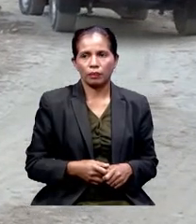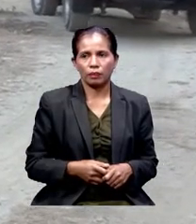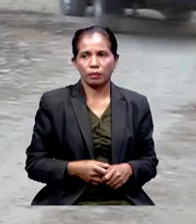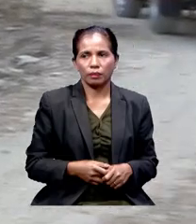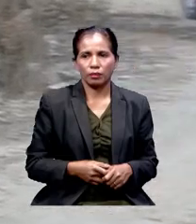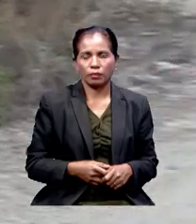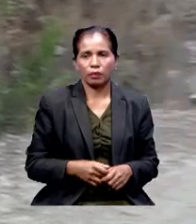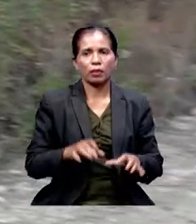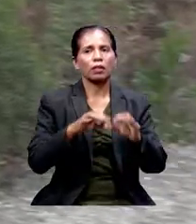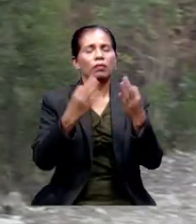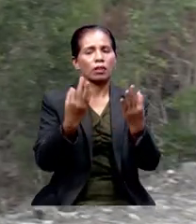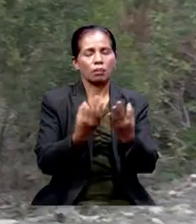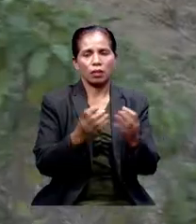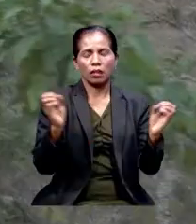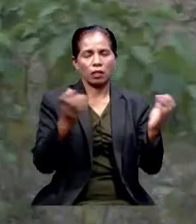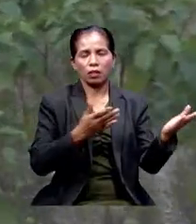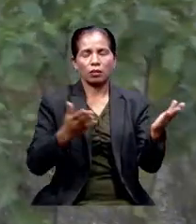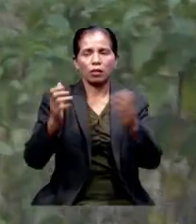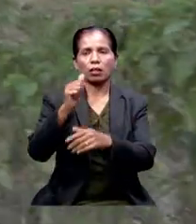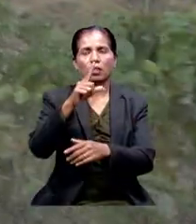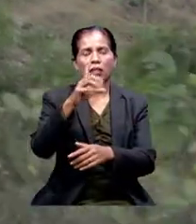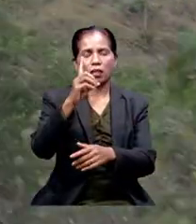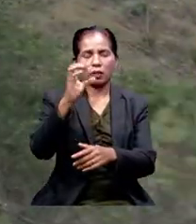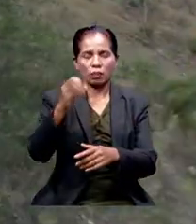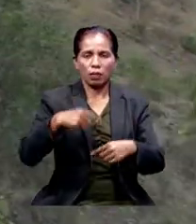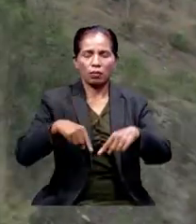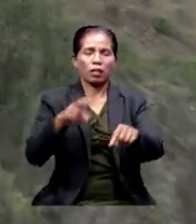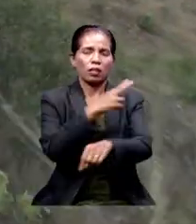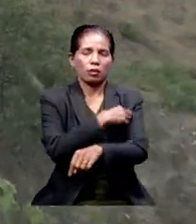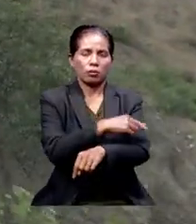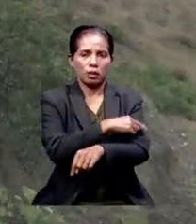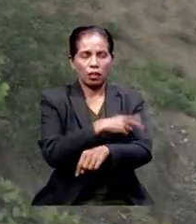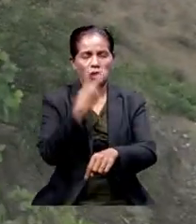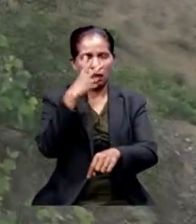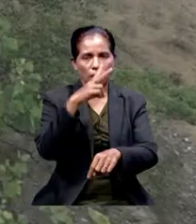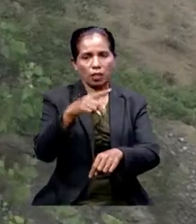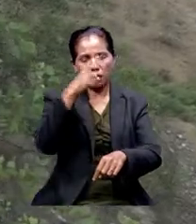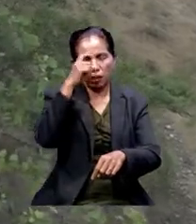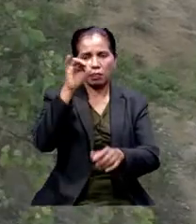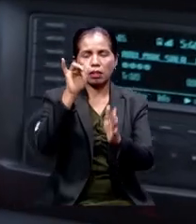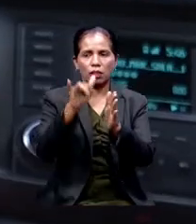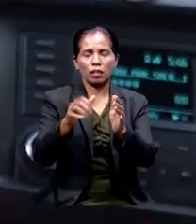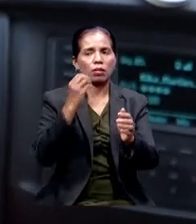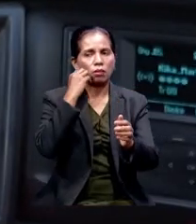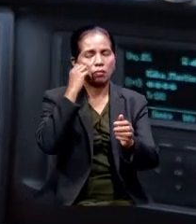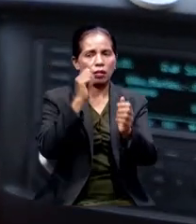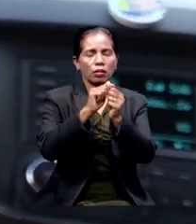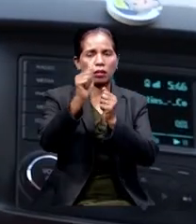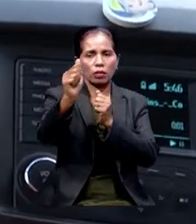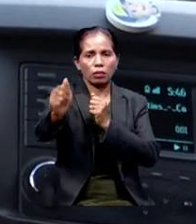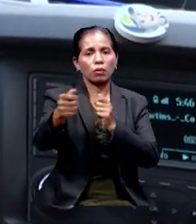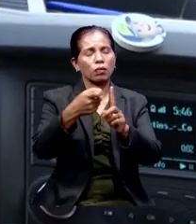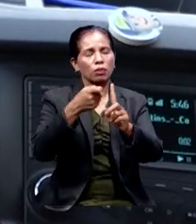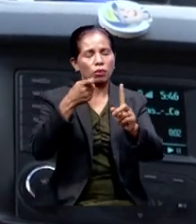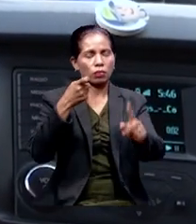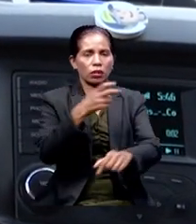Durante ne familia la lori aldo hospital atau halo tratamento bani kondisau tambah hela ho distansia ne bedok husi